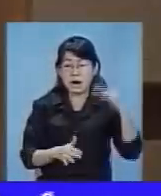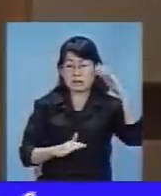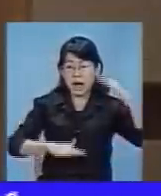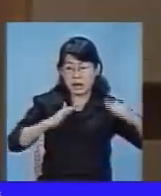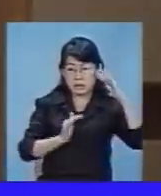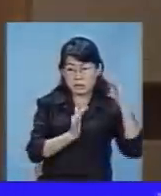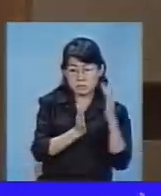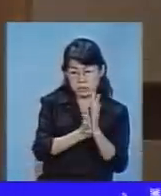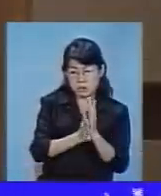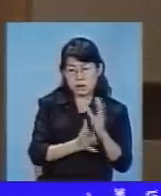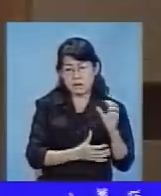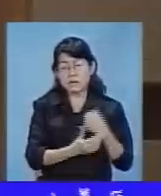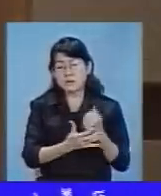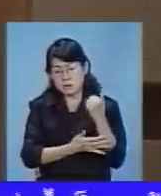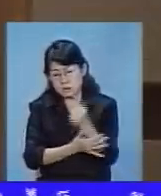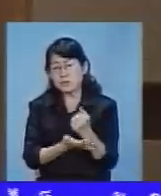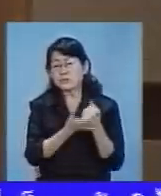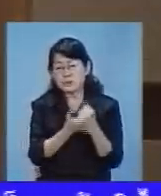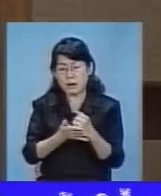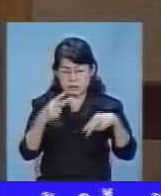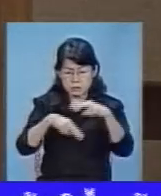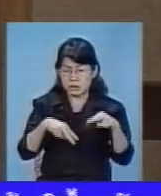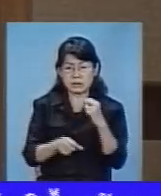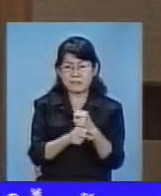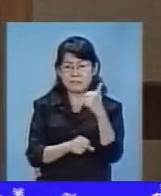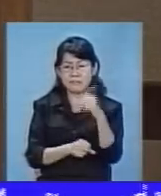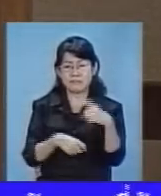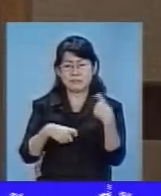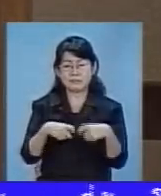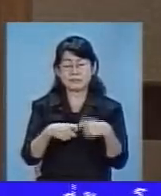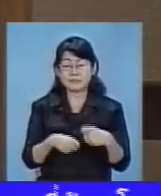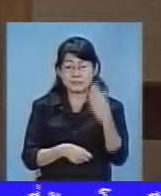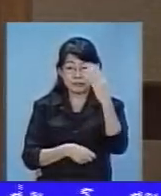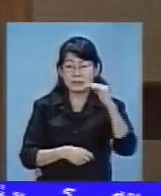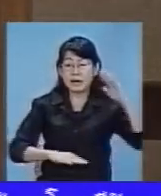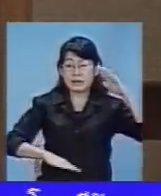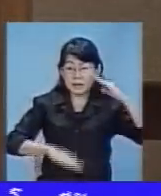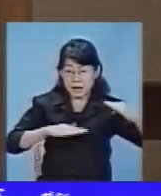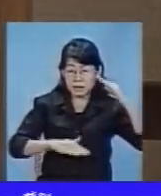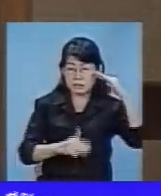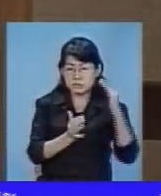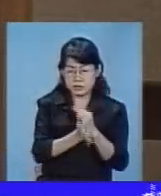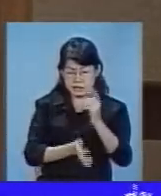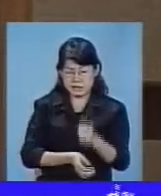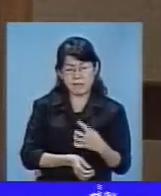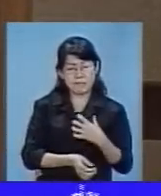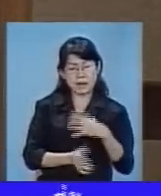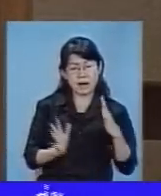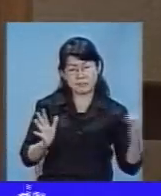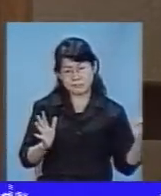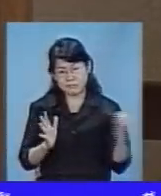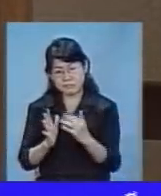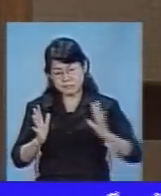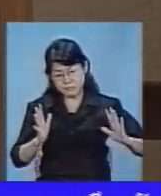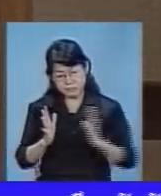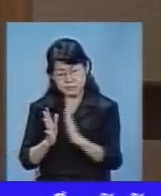ได้อยู่เพราะช่วงนั้นเนี่ยเจ้าหน้าที่ยังไม่ประสงค์จะเข้าไปเนื่องจากเป็น